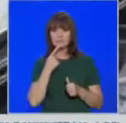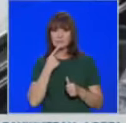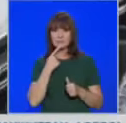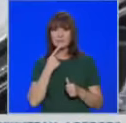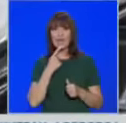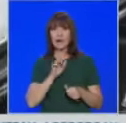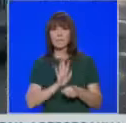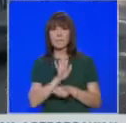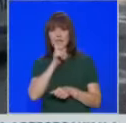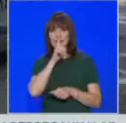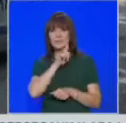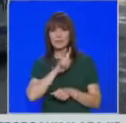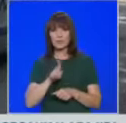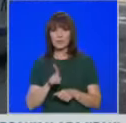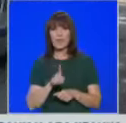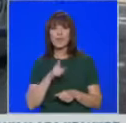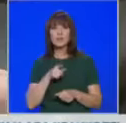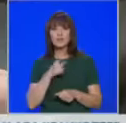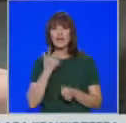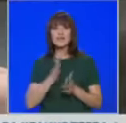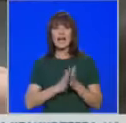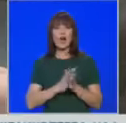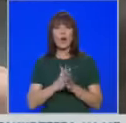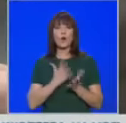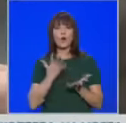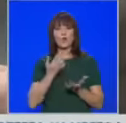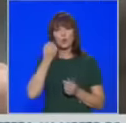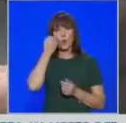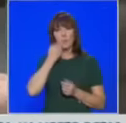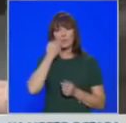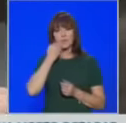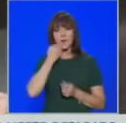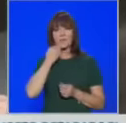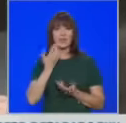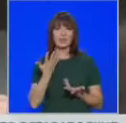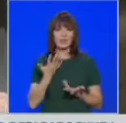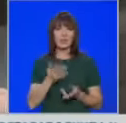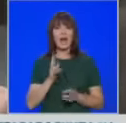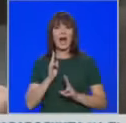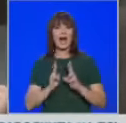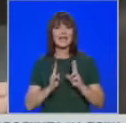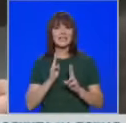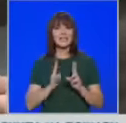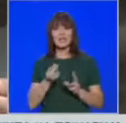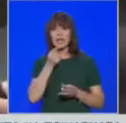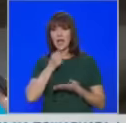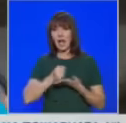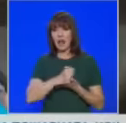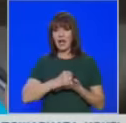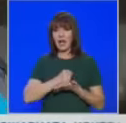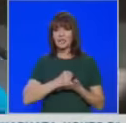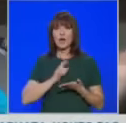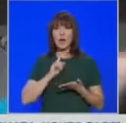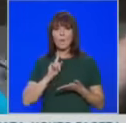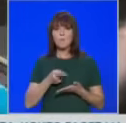спорните тестове за наркотици. Става дума за хора, които са употребявали определени разрешени медикаменти, които биха могли месеци наред